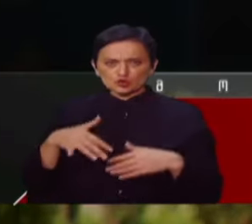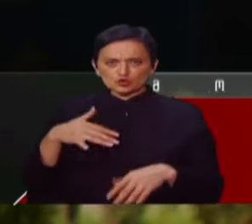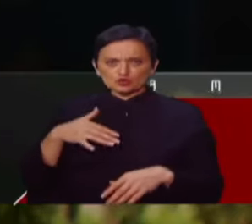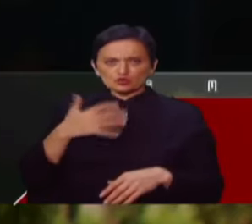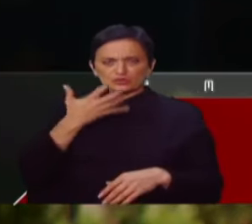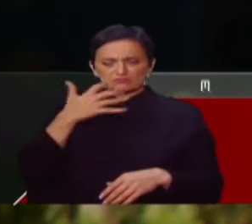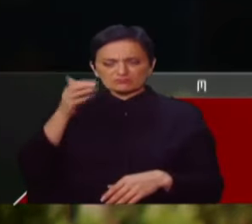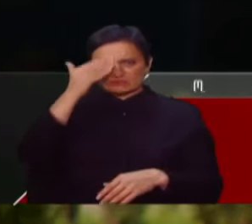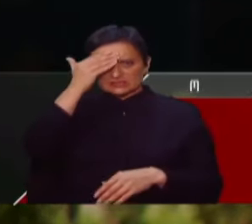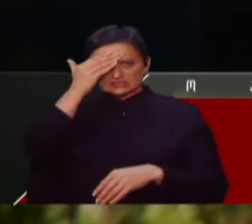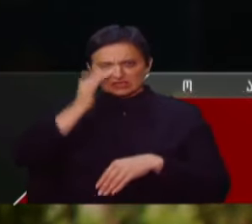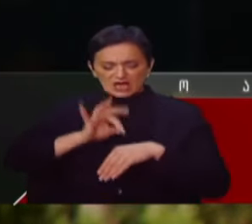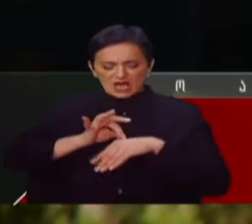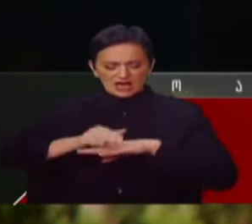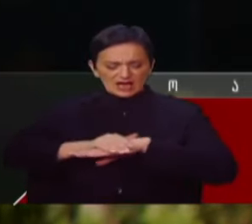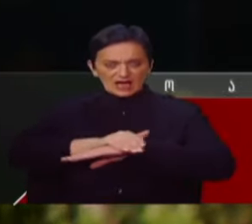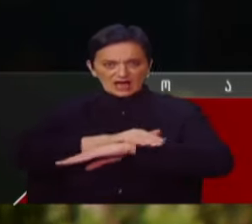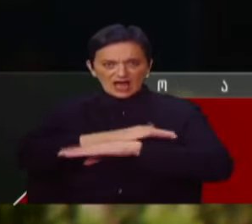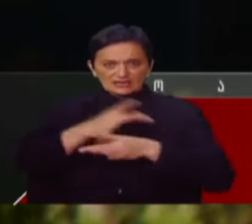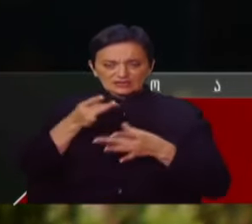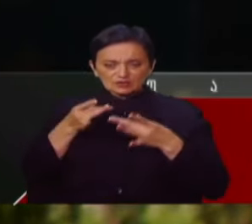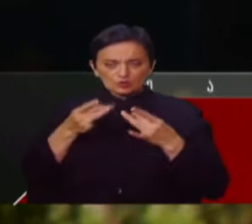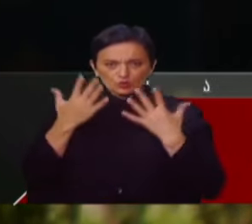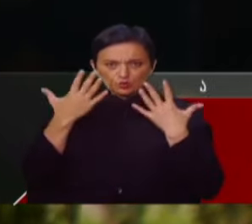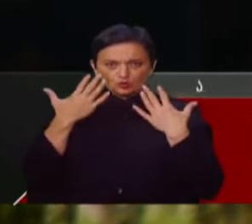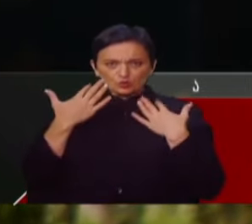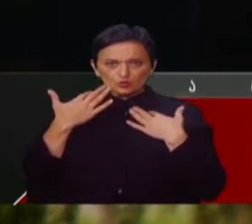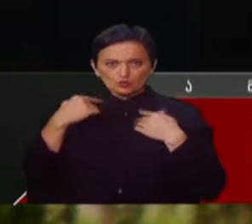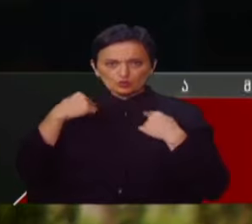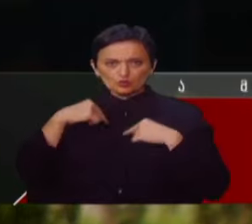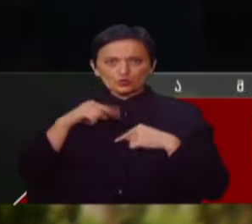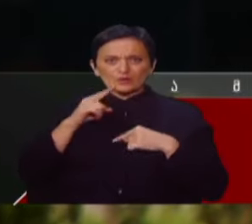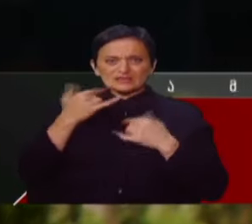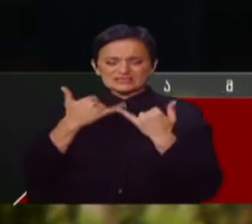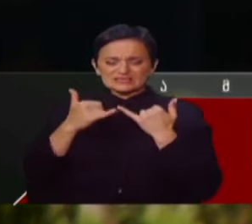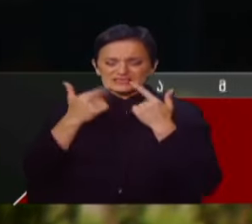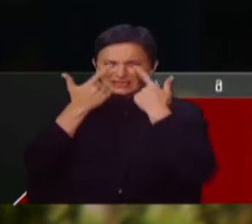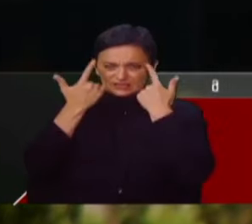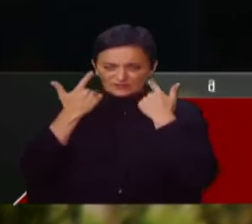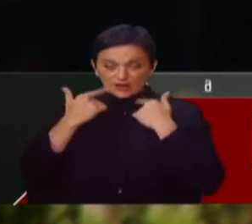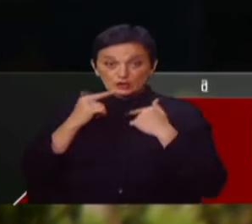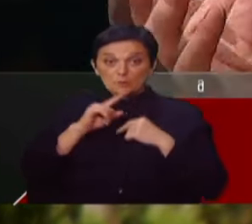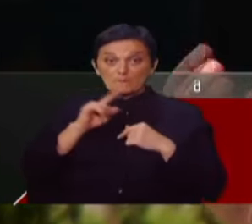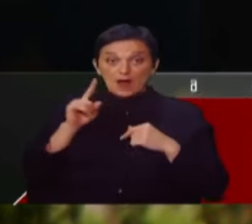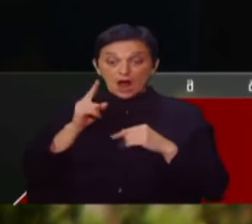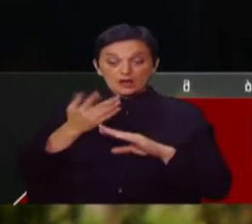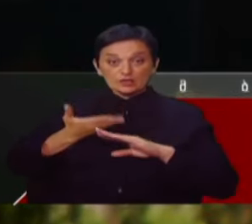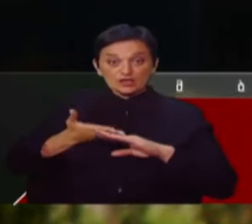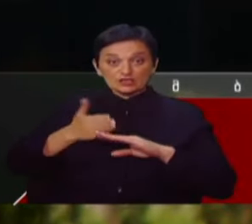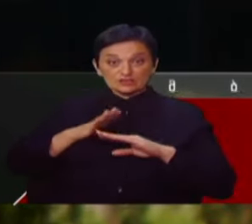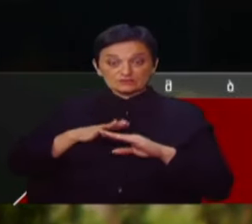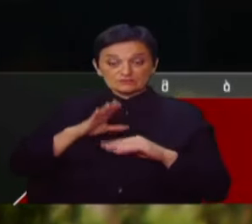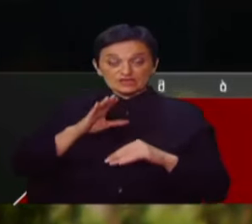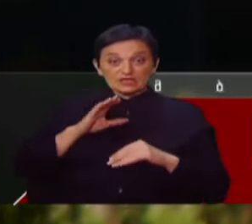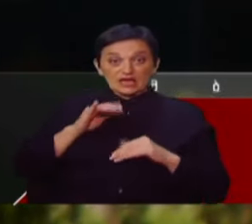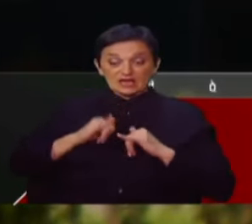ცხელება, კანის და თქვათ ლორწოვანის იქტერულობა, ანუ სიყვითლე და ასე შემდეგ, მაგრამ მწვავე